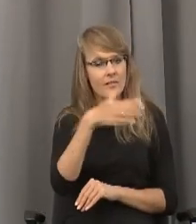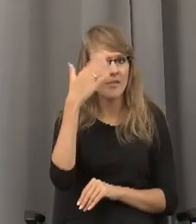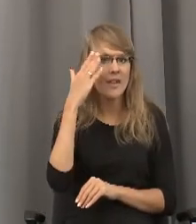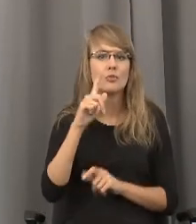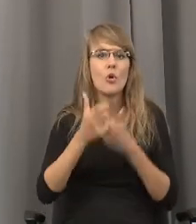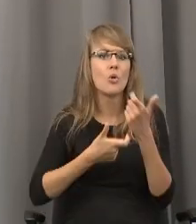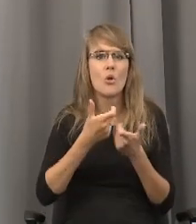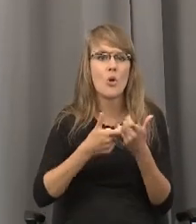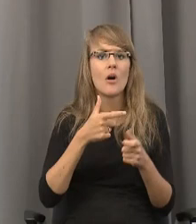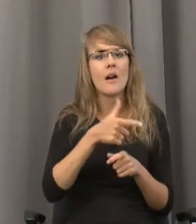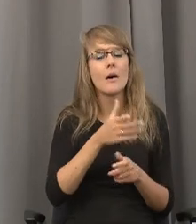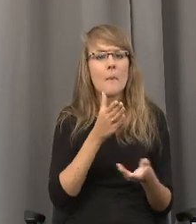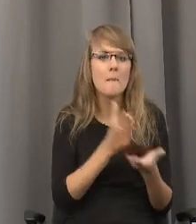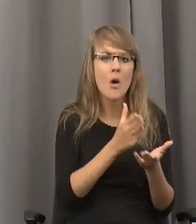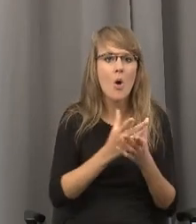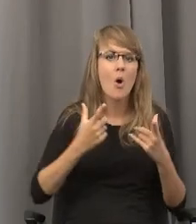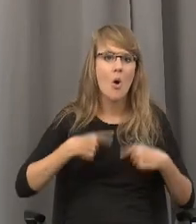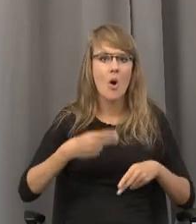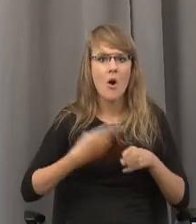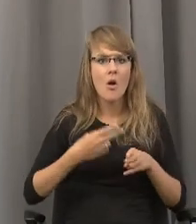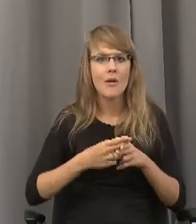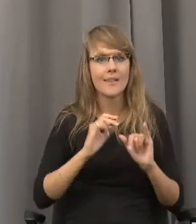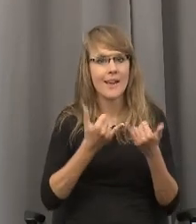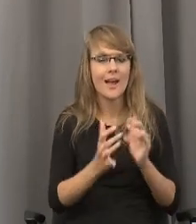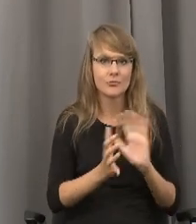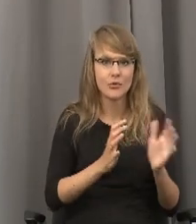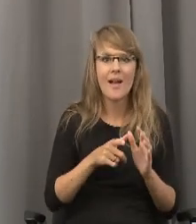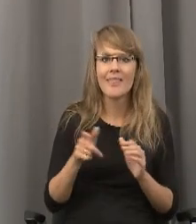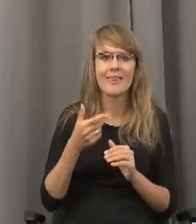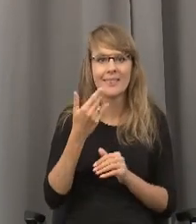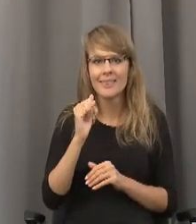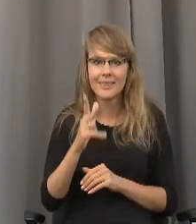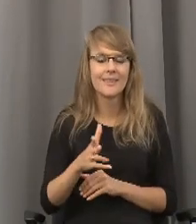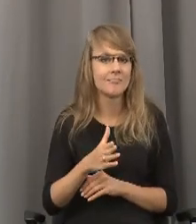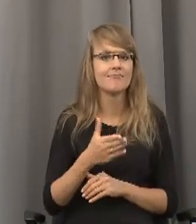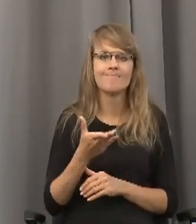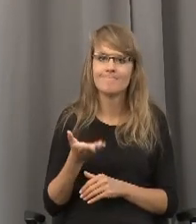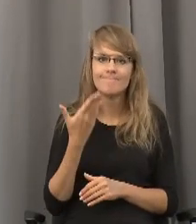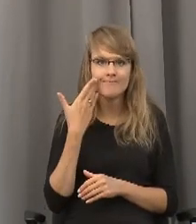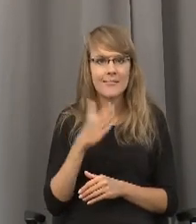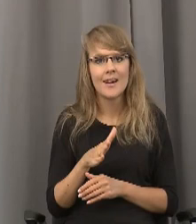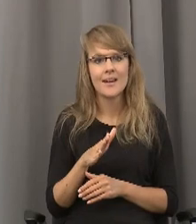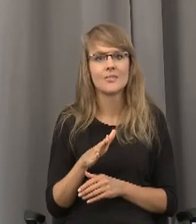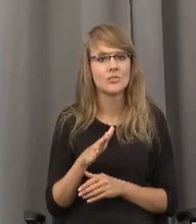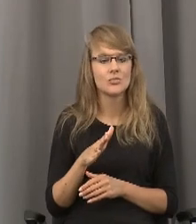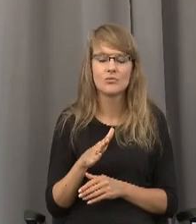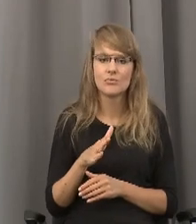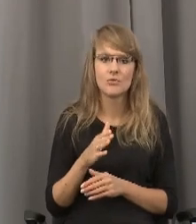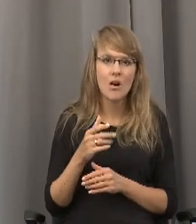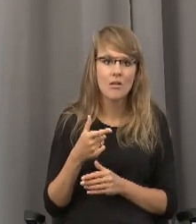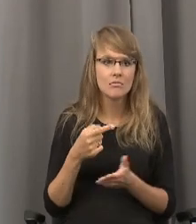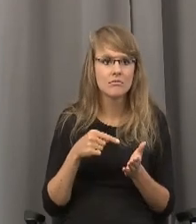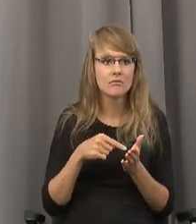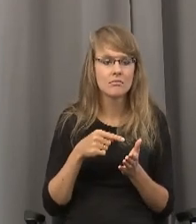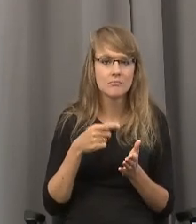osobom chorym, a także wsparcia ich opiekunów. Najwyższa Izba Kontroli za to bardzo mocno, jasno i wyraźnie mówi. Po pierwsze, nakłady w Polsce na